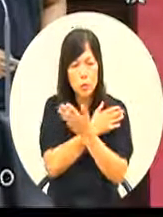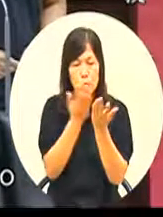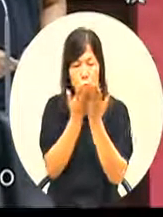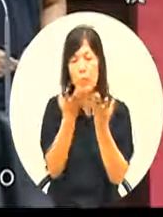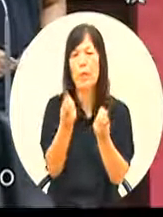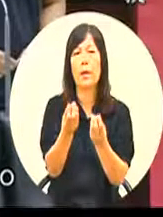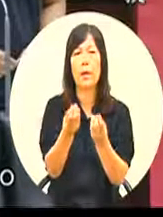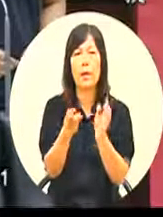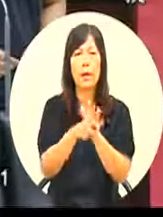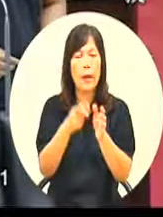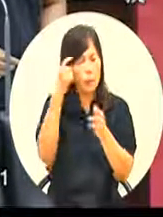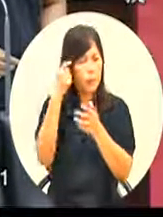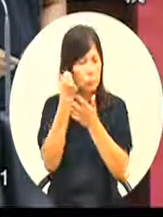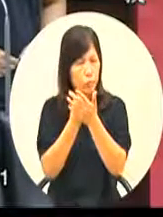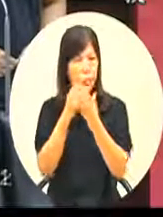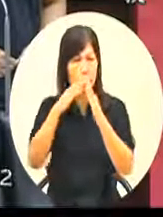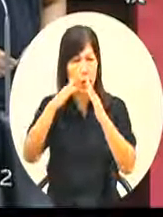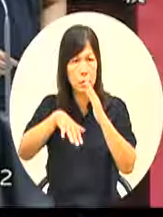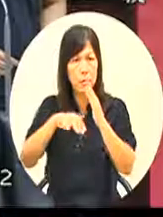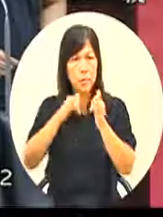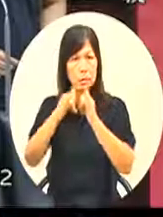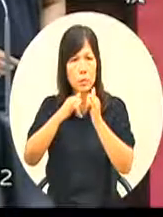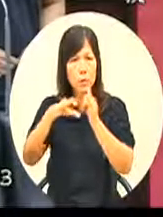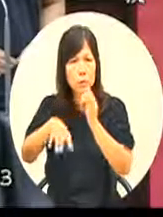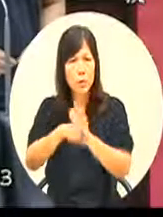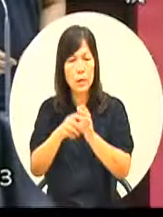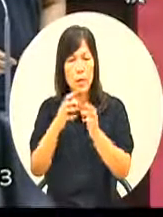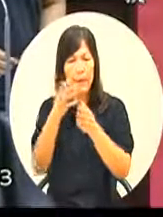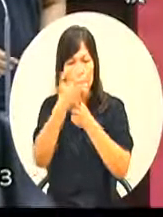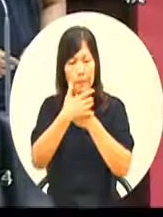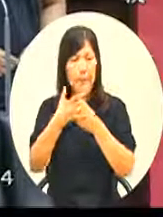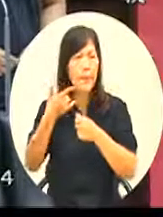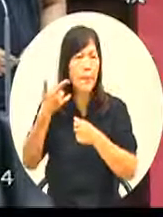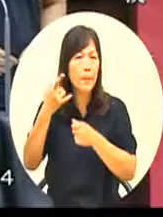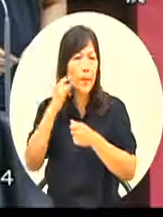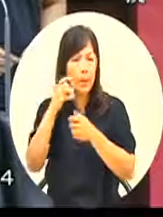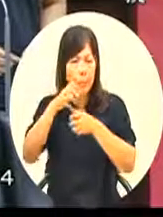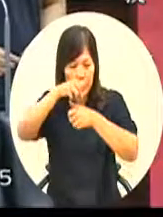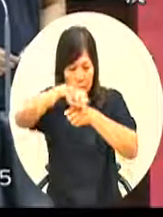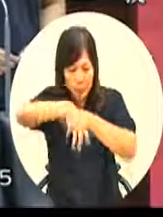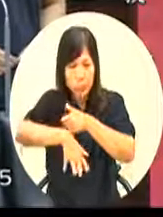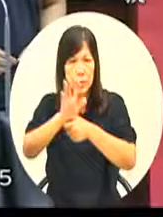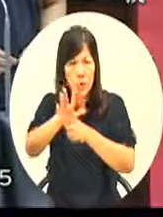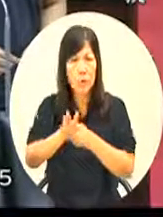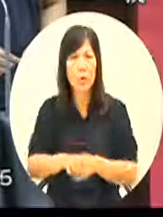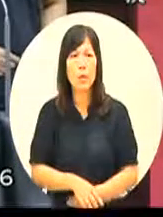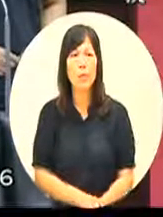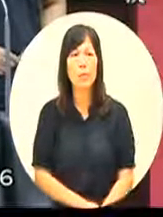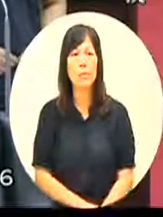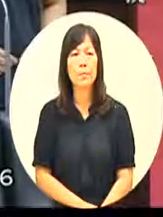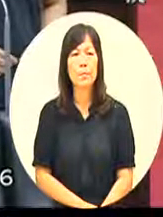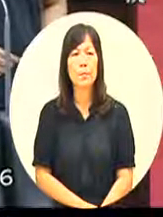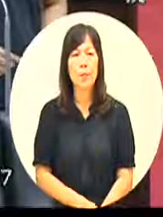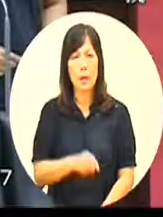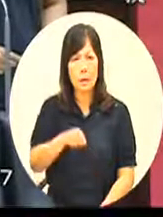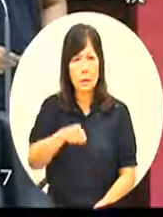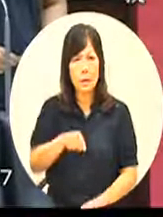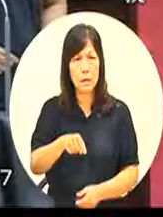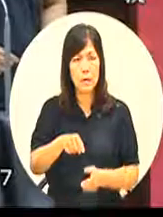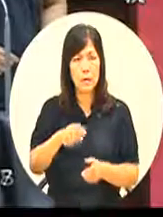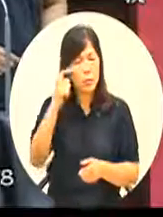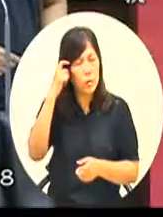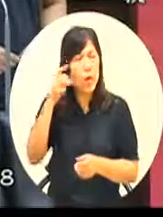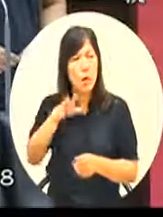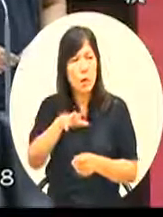去，他可能还是留在社会局的那个保姆的那个系统里面。那科长你，这个部分，所以我才会